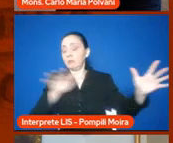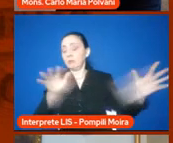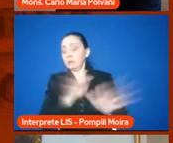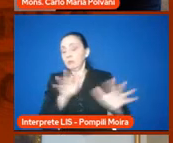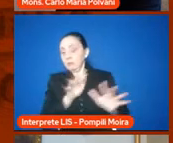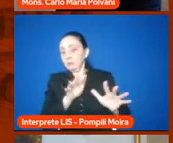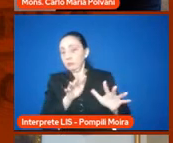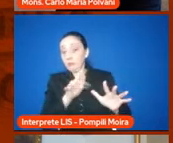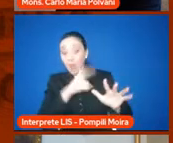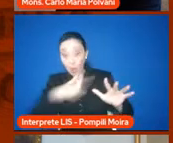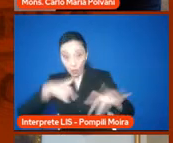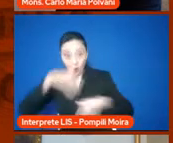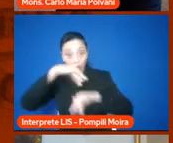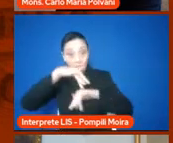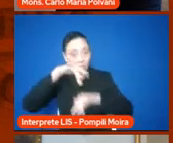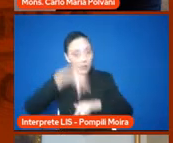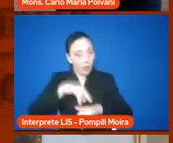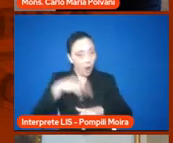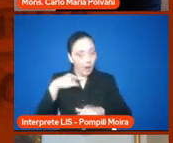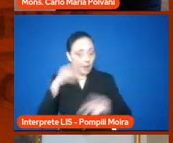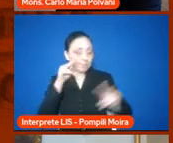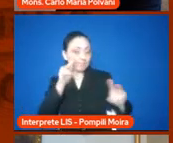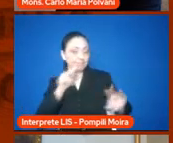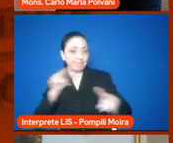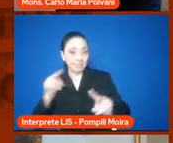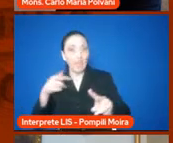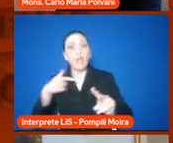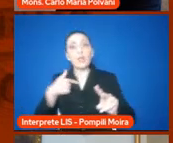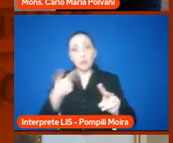che ha comportato in termini anche di vite umane,